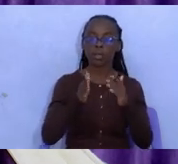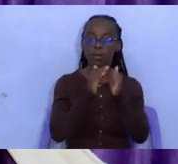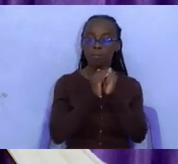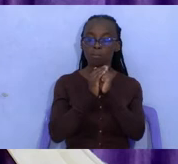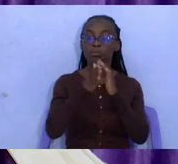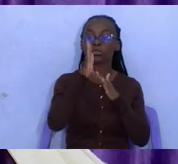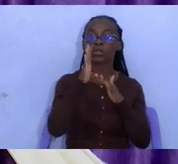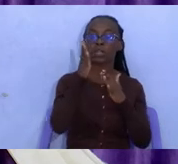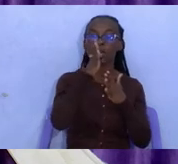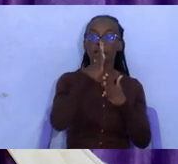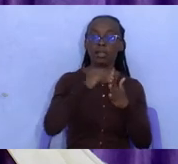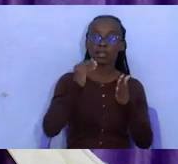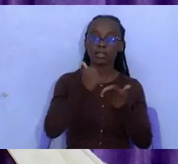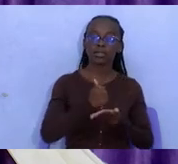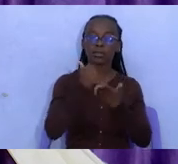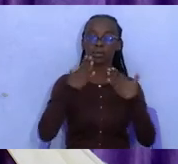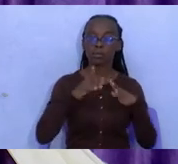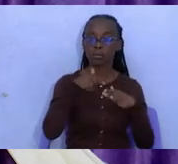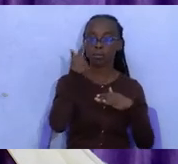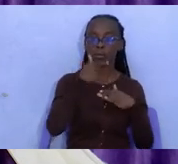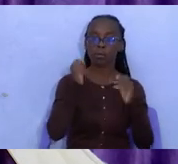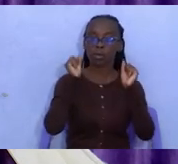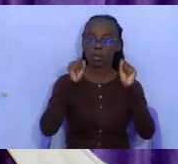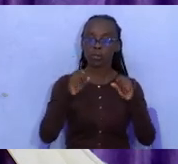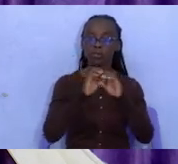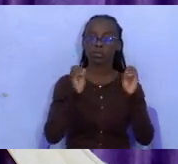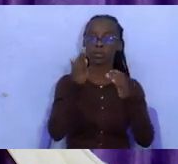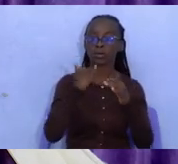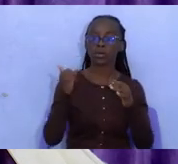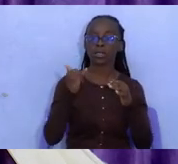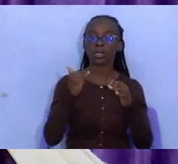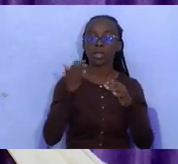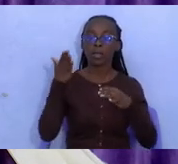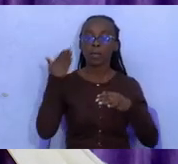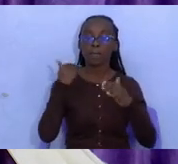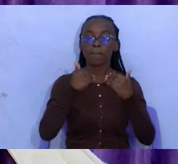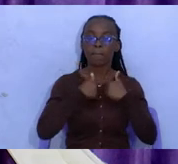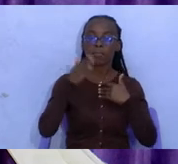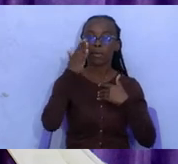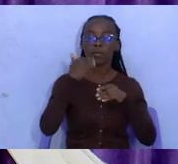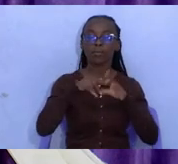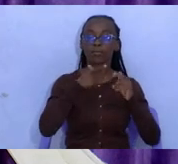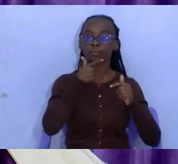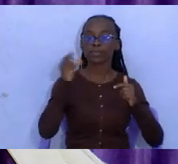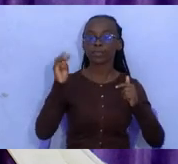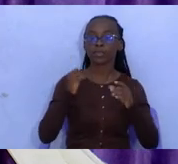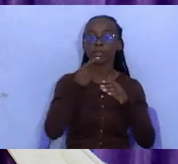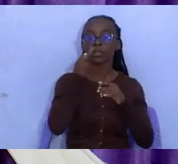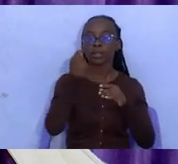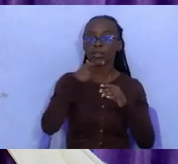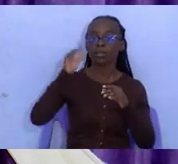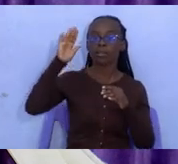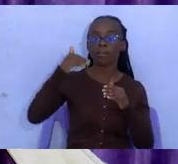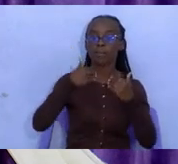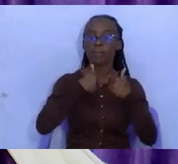inasema aliwasaidia watu wakuwa wanajiweza. Kwa nini? Alikuwa na ile huruma ndani yake. The man had